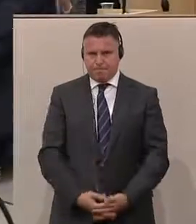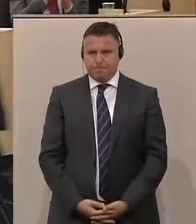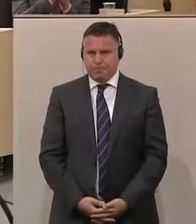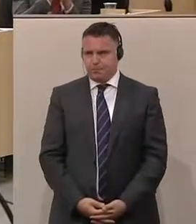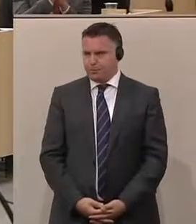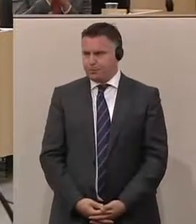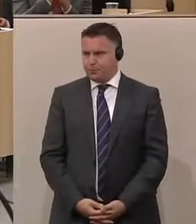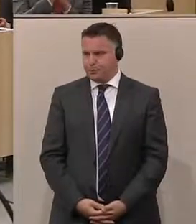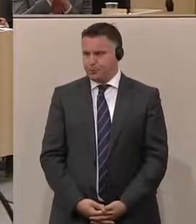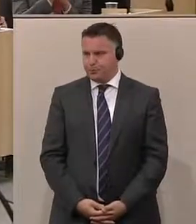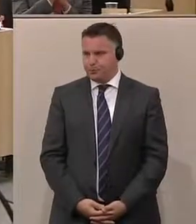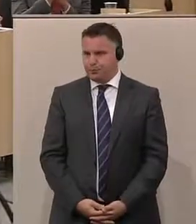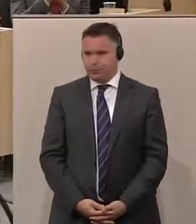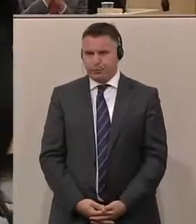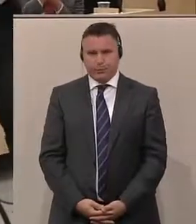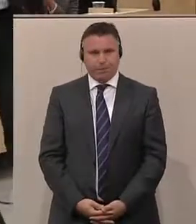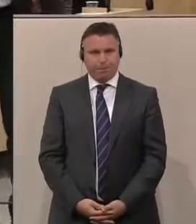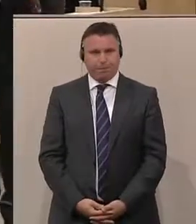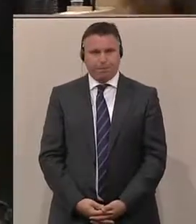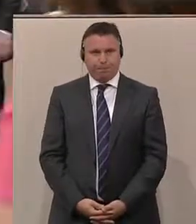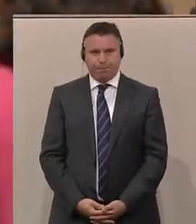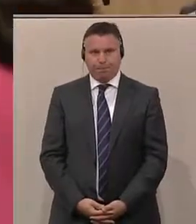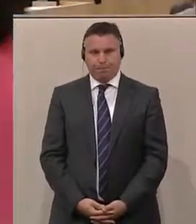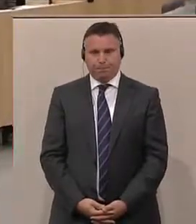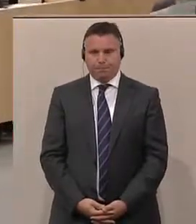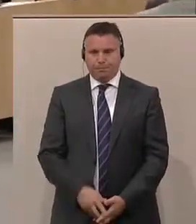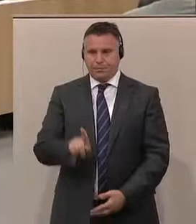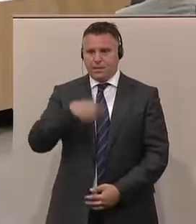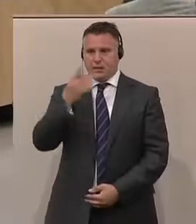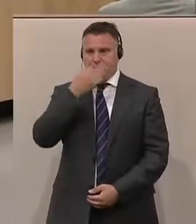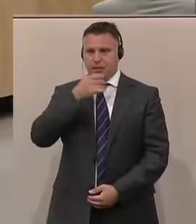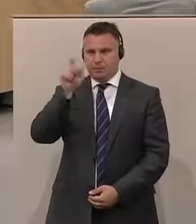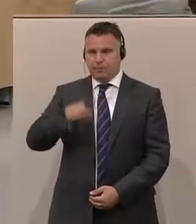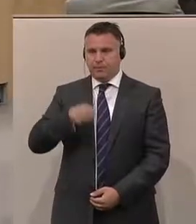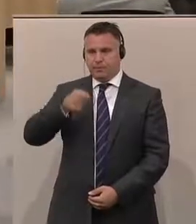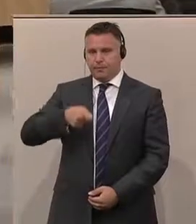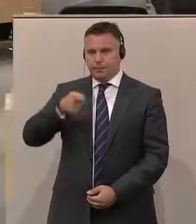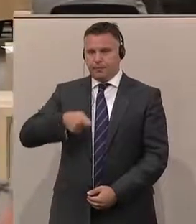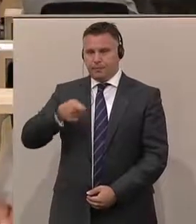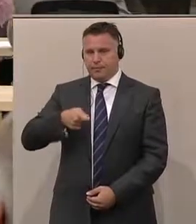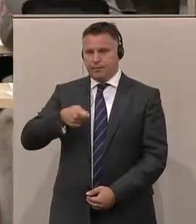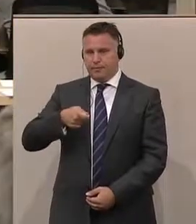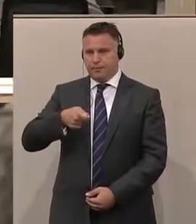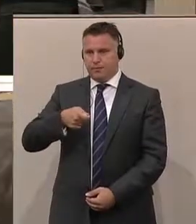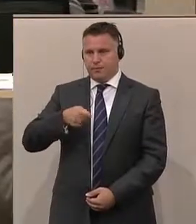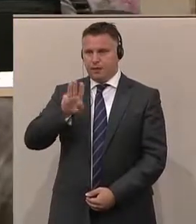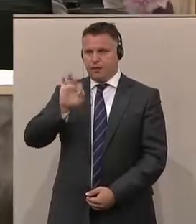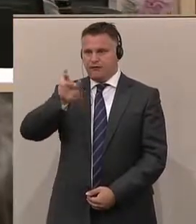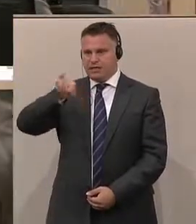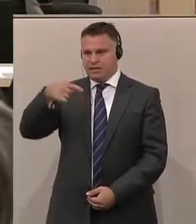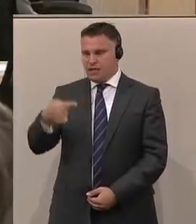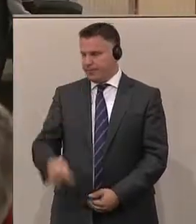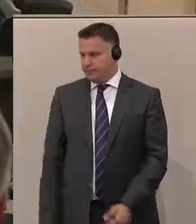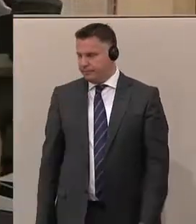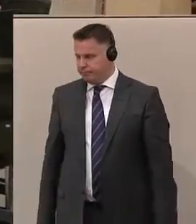Der SPÖ geht es nicht um sachliche Kritik an dem Gesetz, sondern bloß um die Verteidigung der Pfründe der Gewerkschaften. Diese